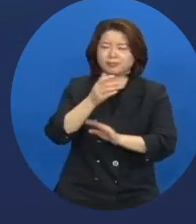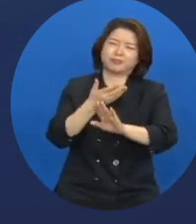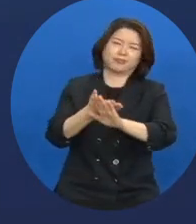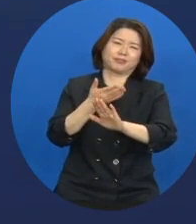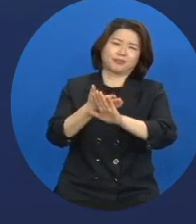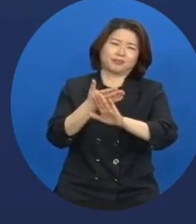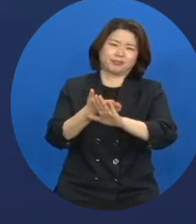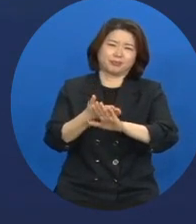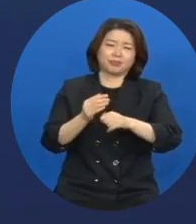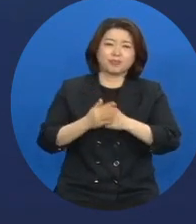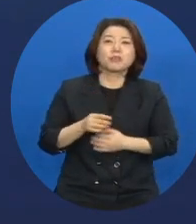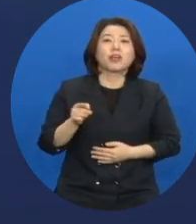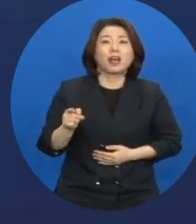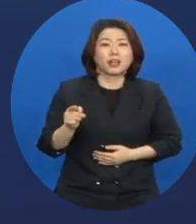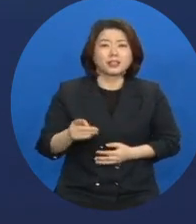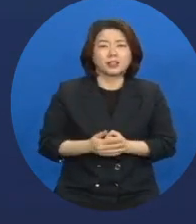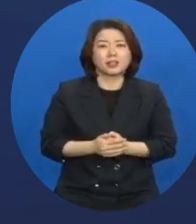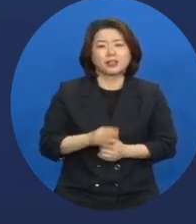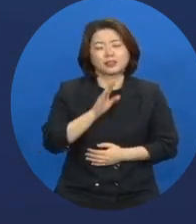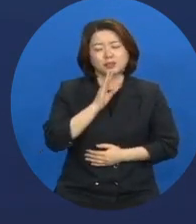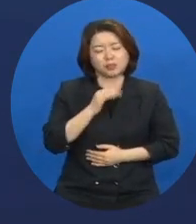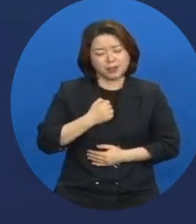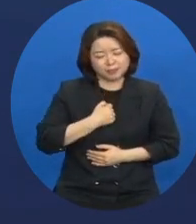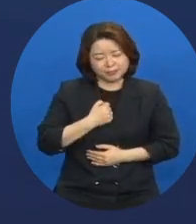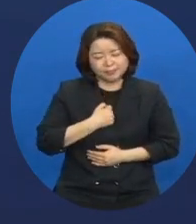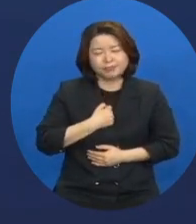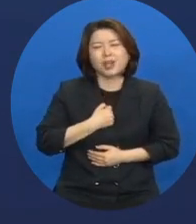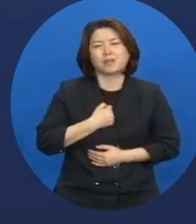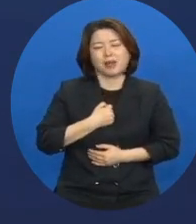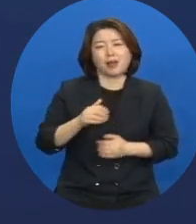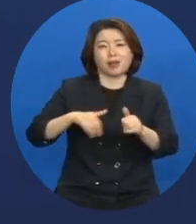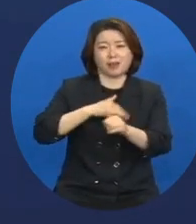그 점이 참 답답한 일이죠.